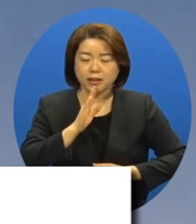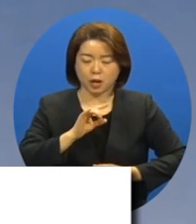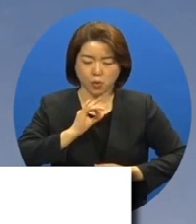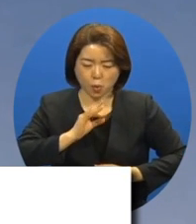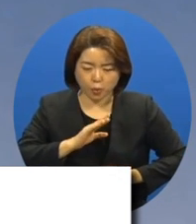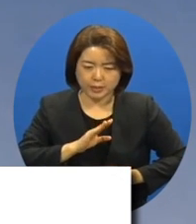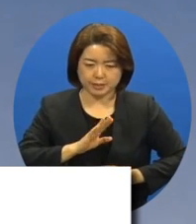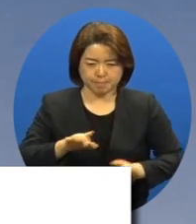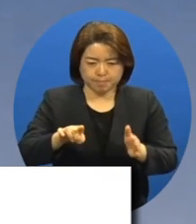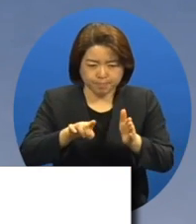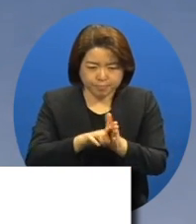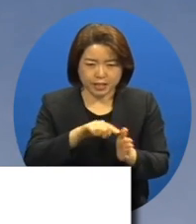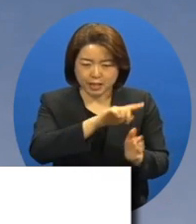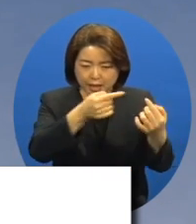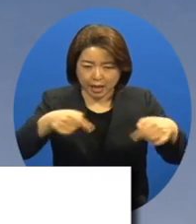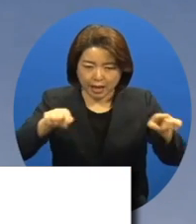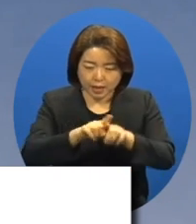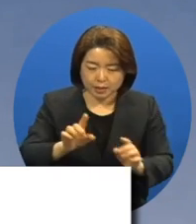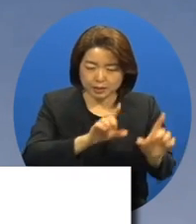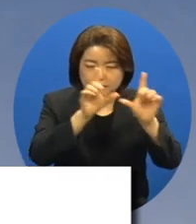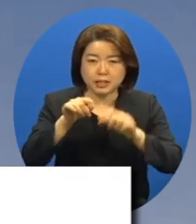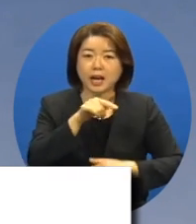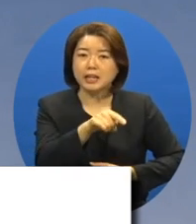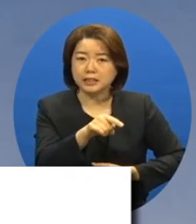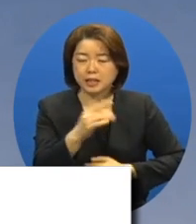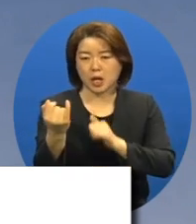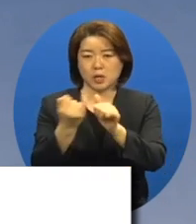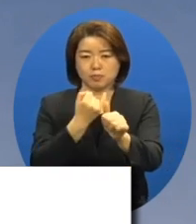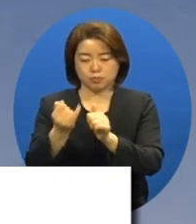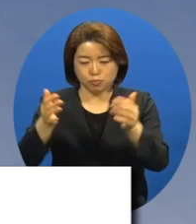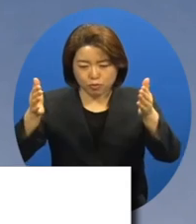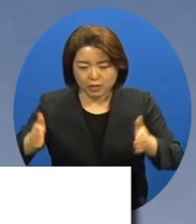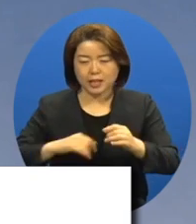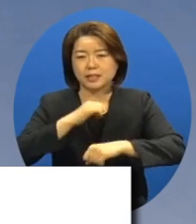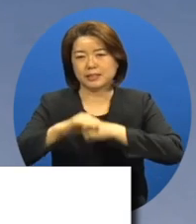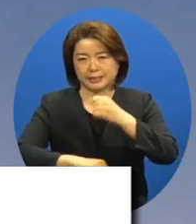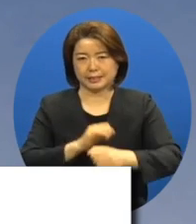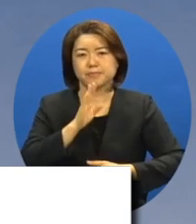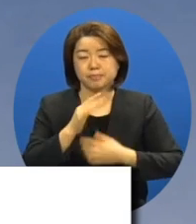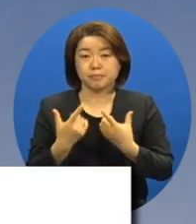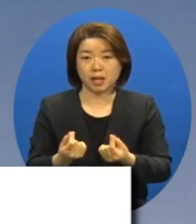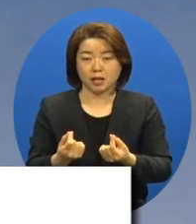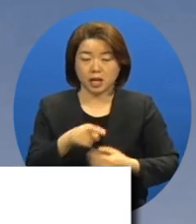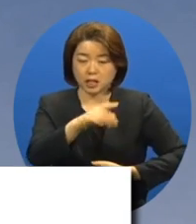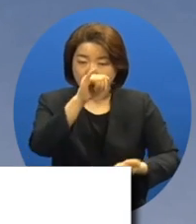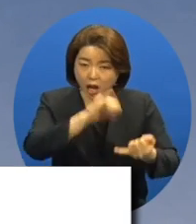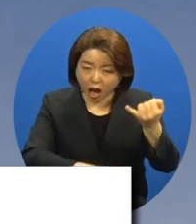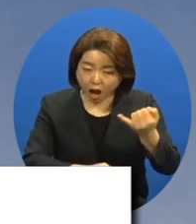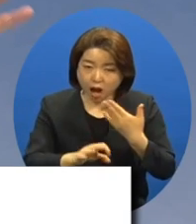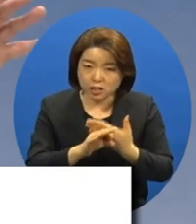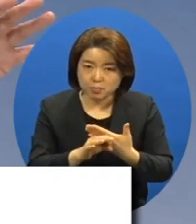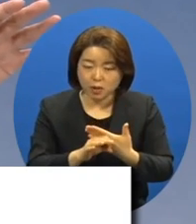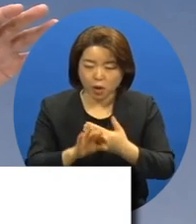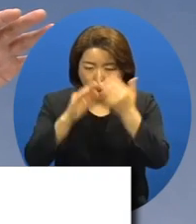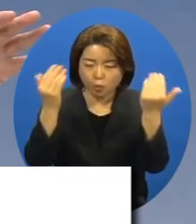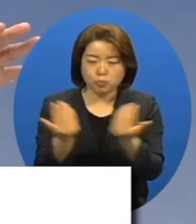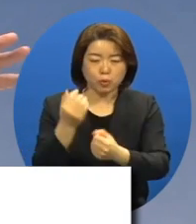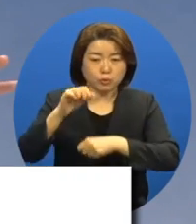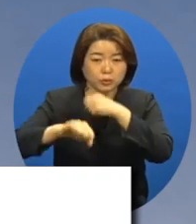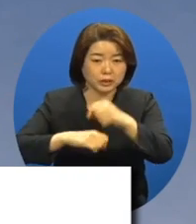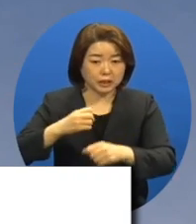신실하게 사는 것이 부부 사이에 자유입니다 그걸 어기는 순간에 그런 모든 자유를